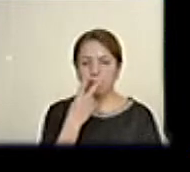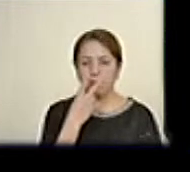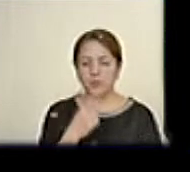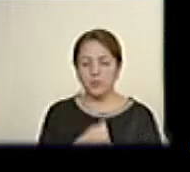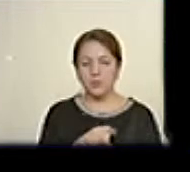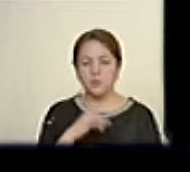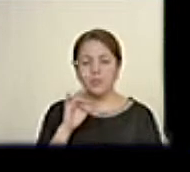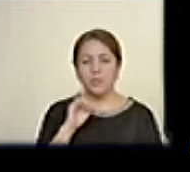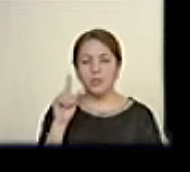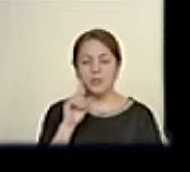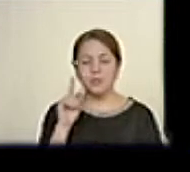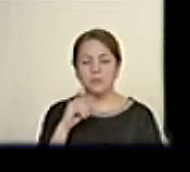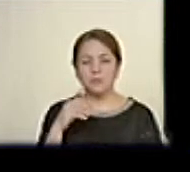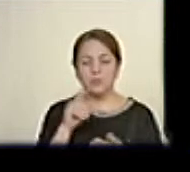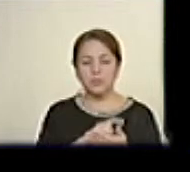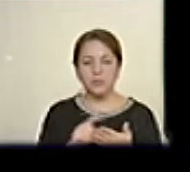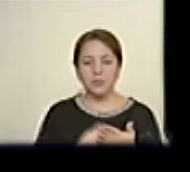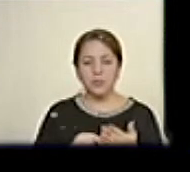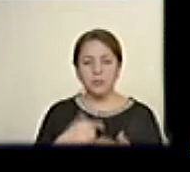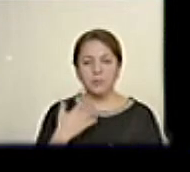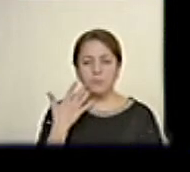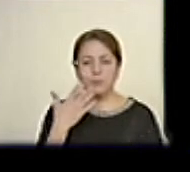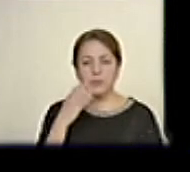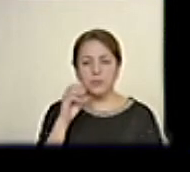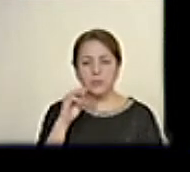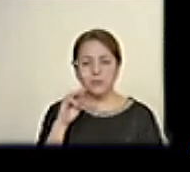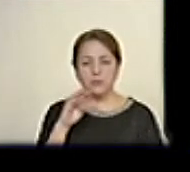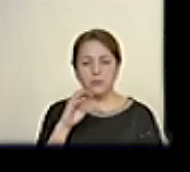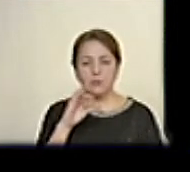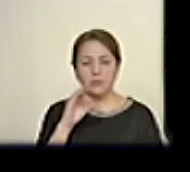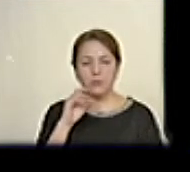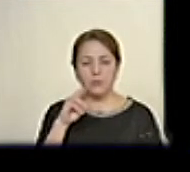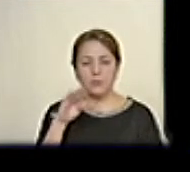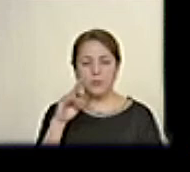Размер стихотворения – пятистопный ямб.